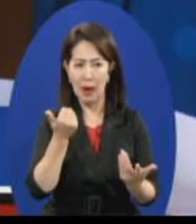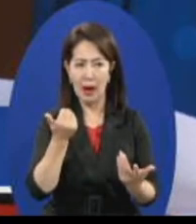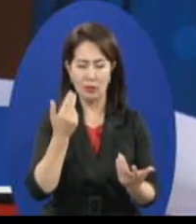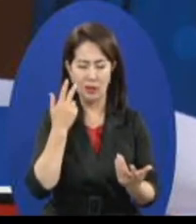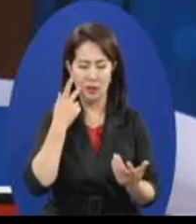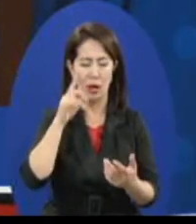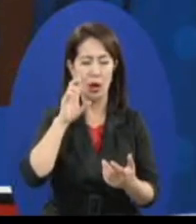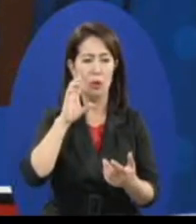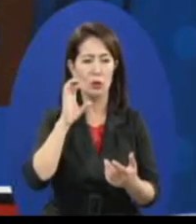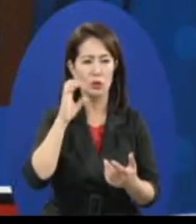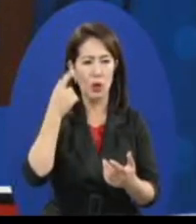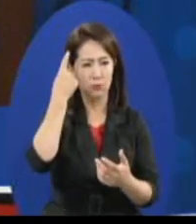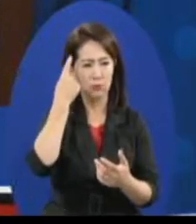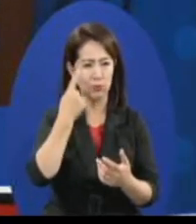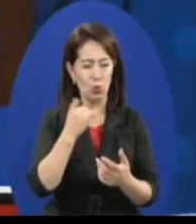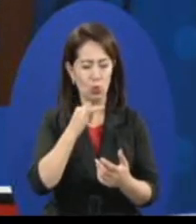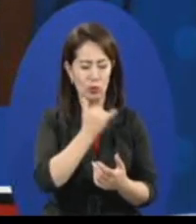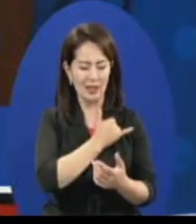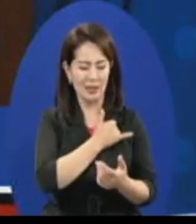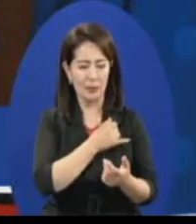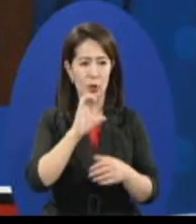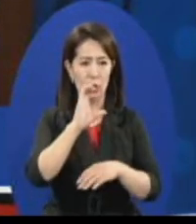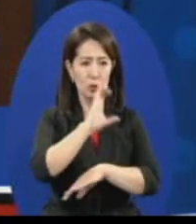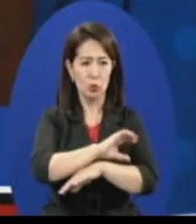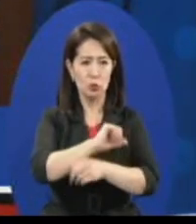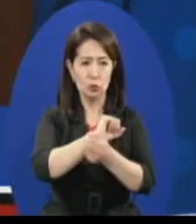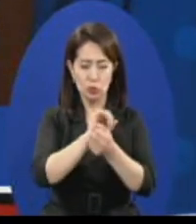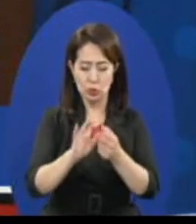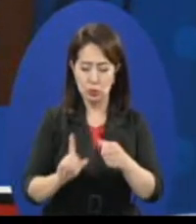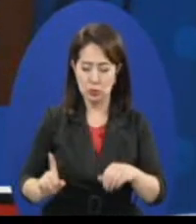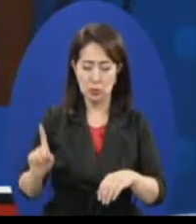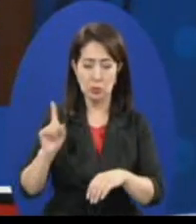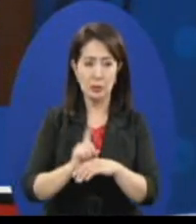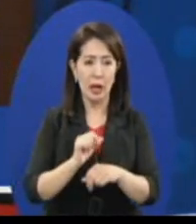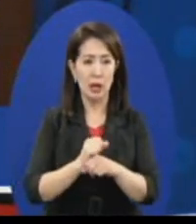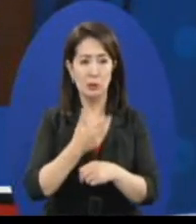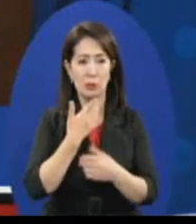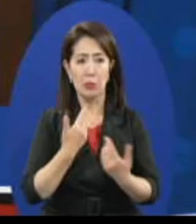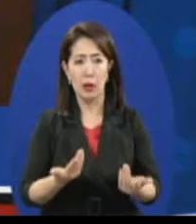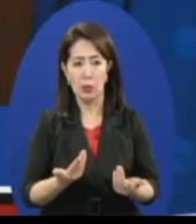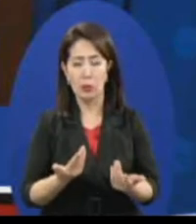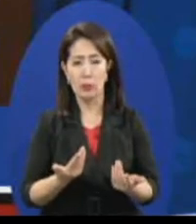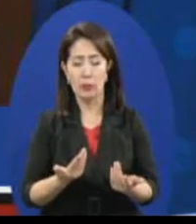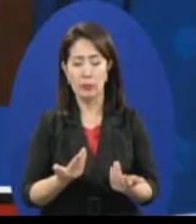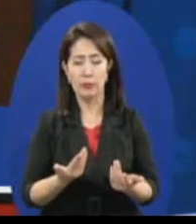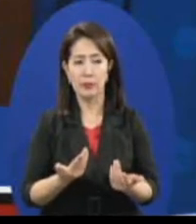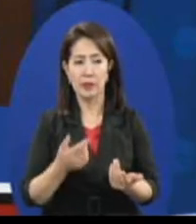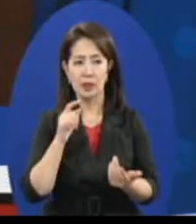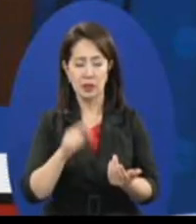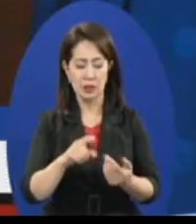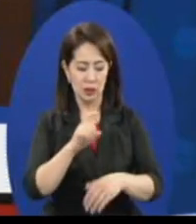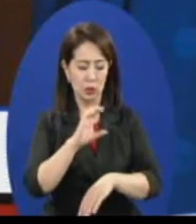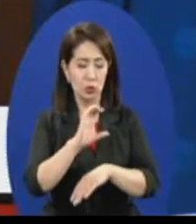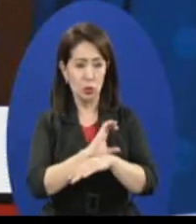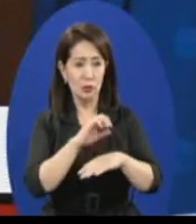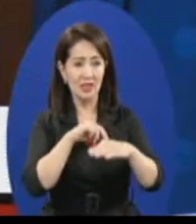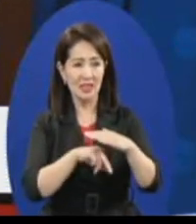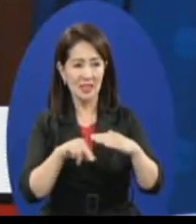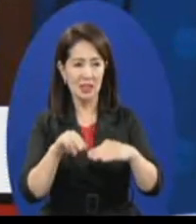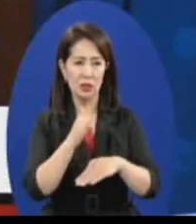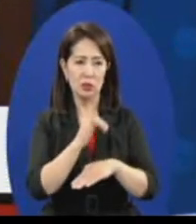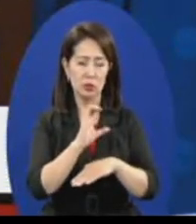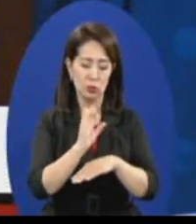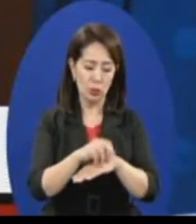осоо өдөртөлтөй болцсон. Сумын дээр одоо сургууль төгсчрээд ажилгүй болцсон хүмүүс байх. Эсвэл сумын дээр эсвэл сумын